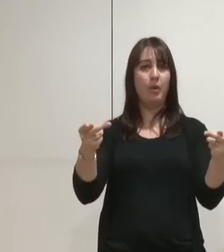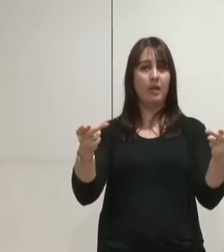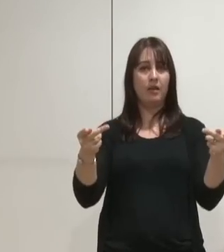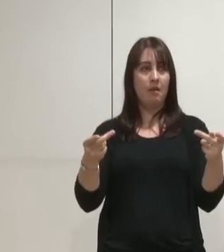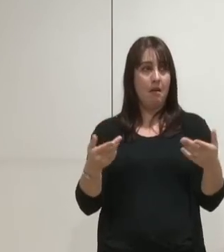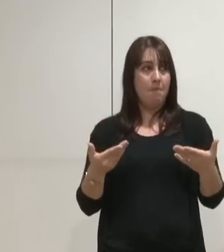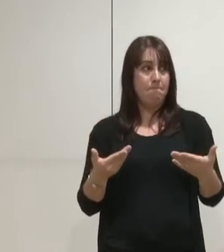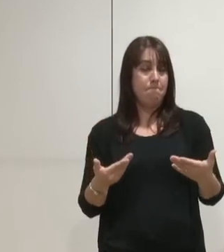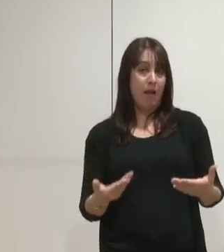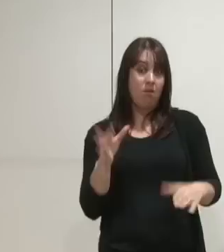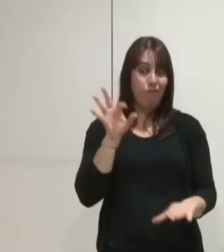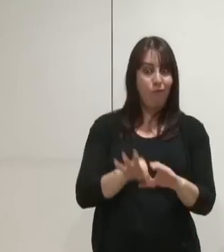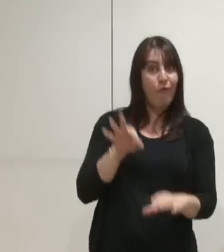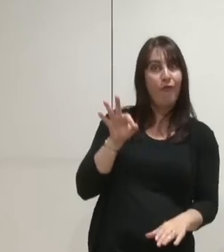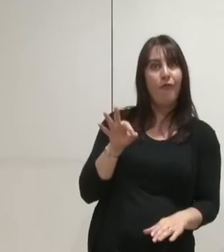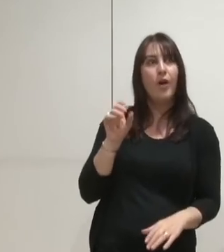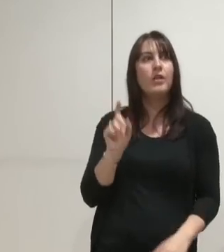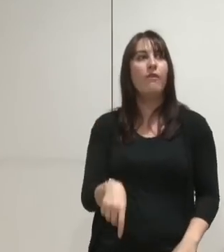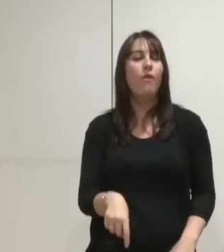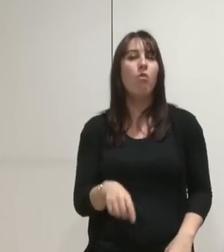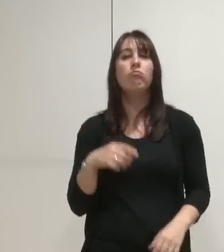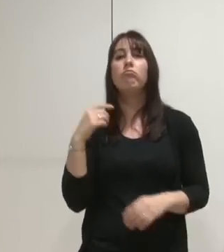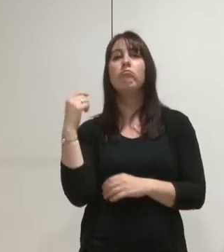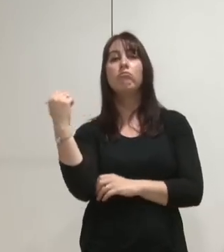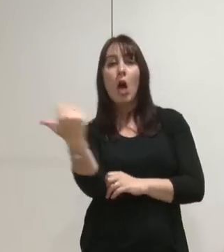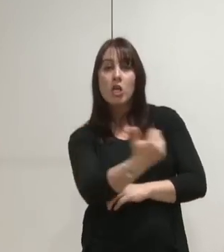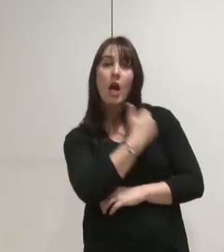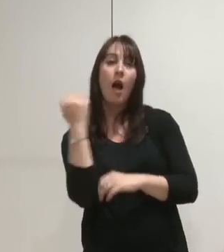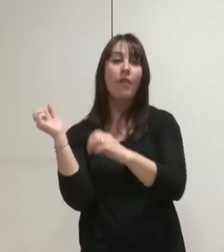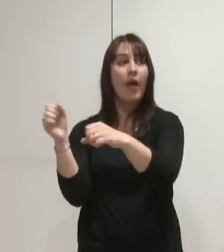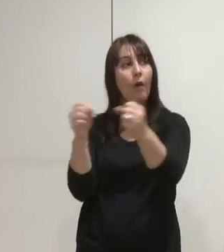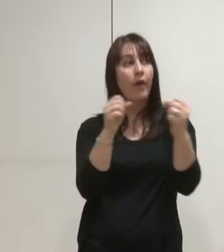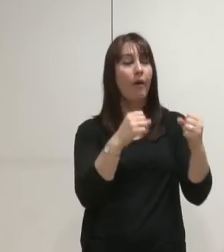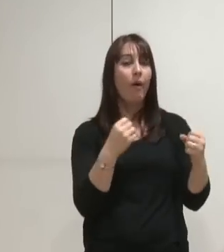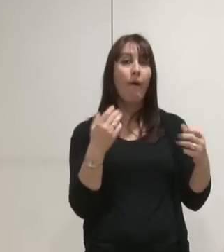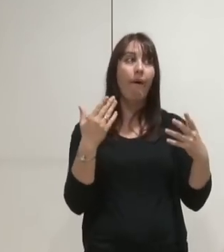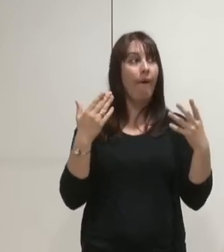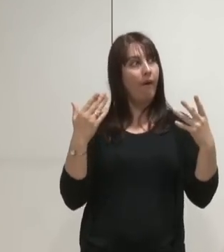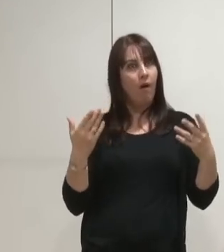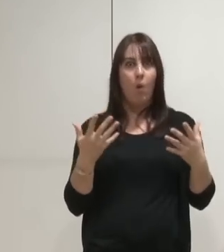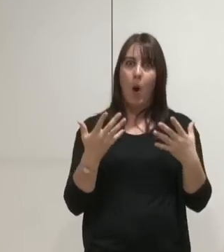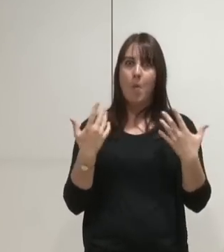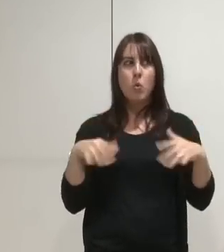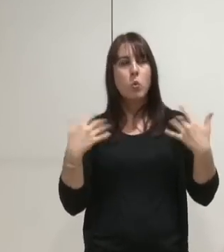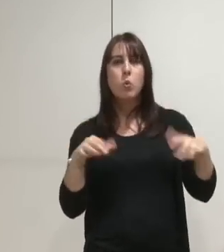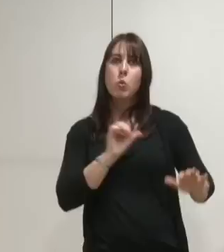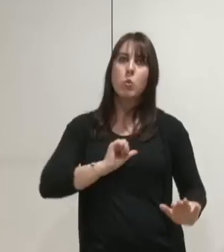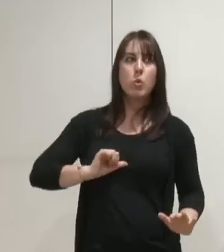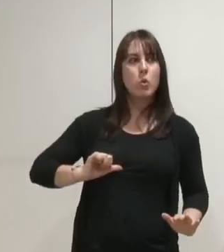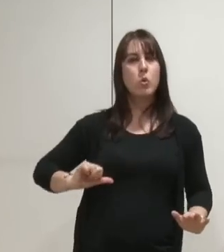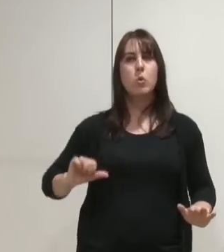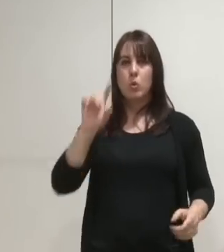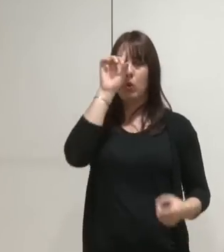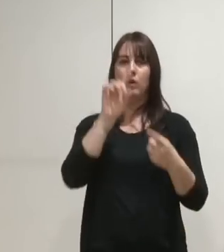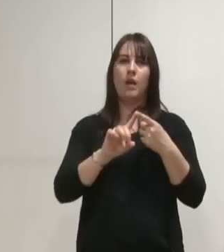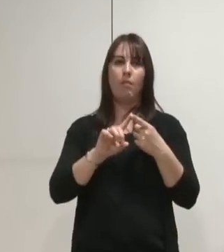nous allons devoir nous prononcer chacun en convient est loin d'être anodine elle intervient